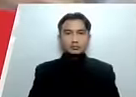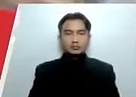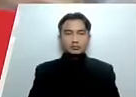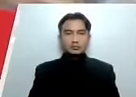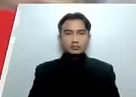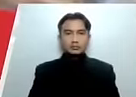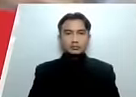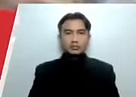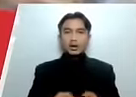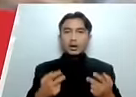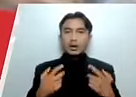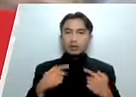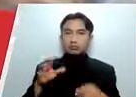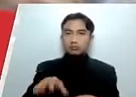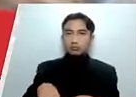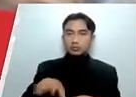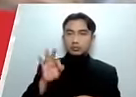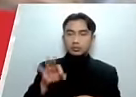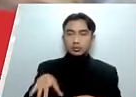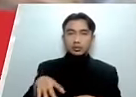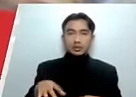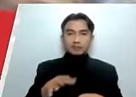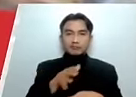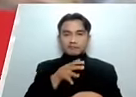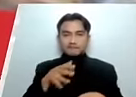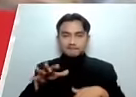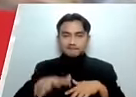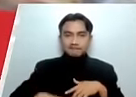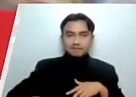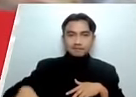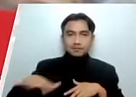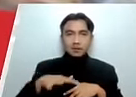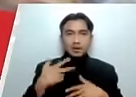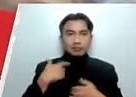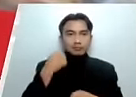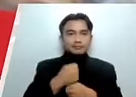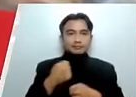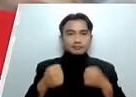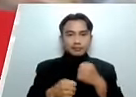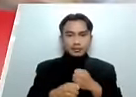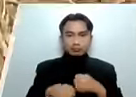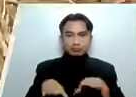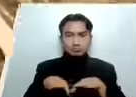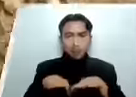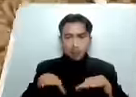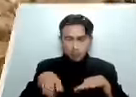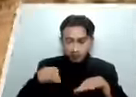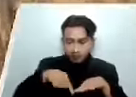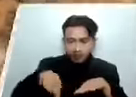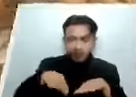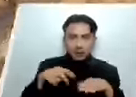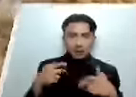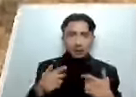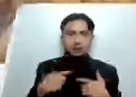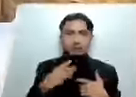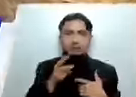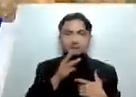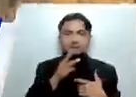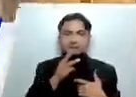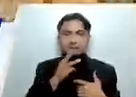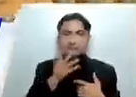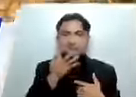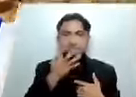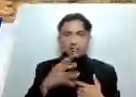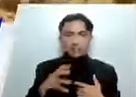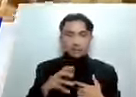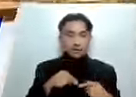Nadiskubre sa isang sakahan sa Makilala, Cotabato ang mga butas na may kumukulong tubig. Una raw nakita ng may-ari ng sakahan ang